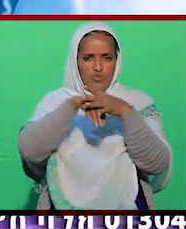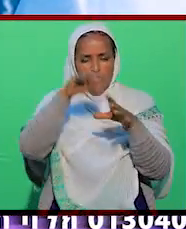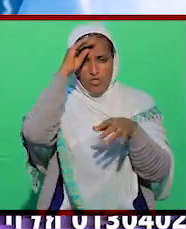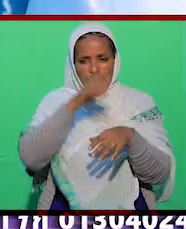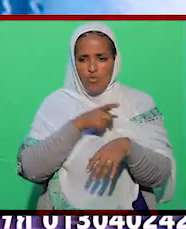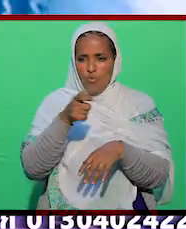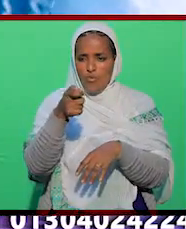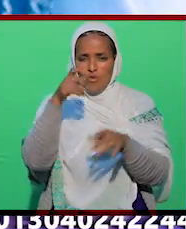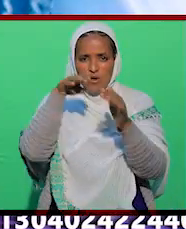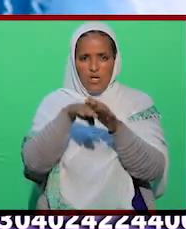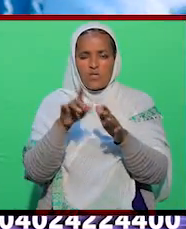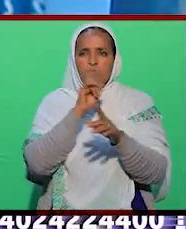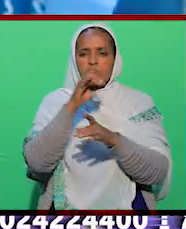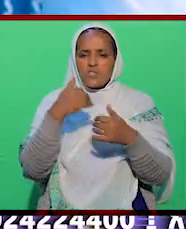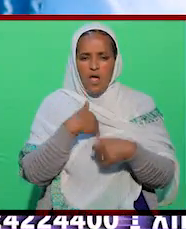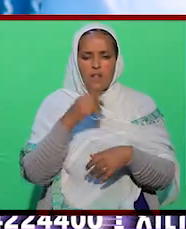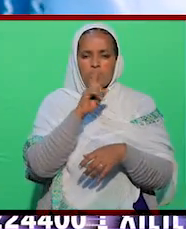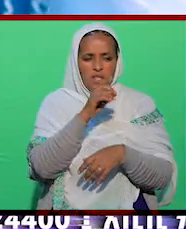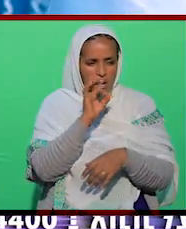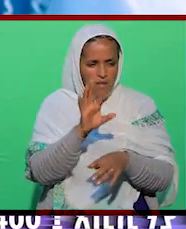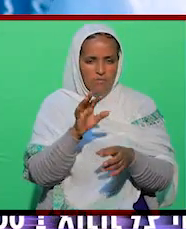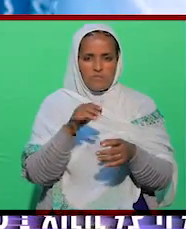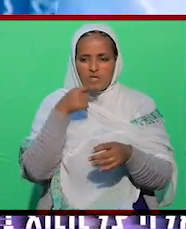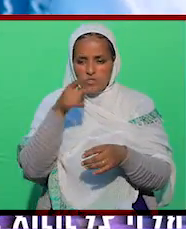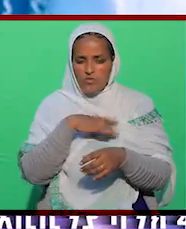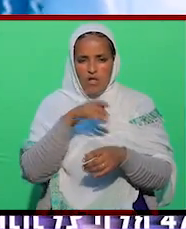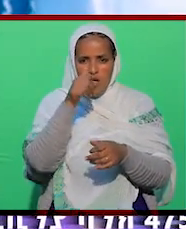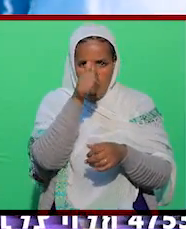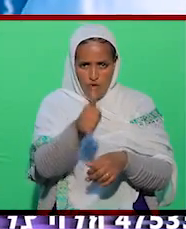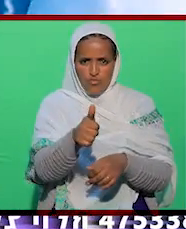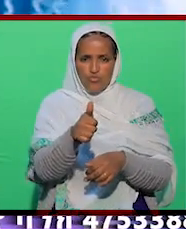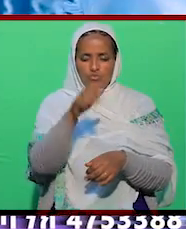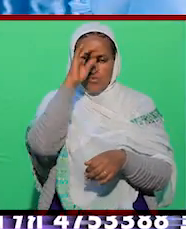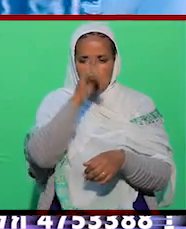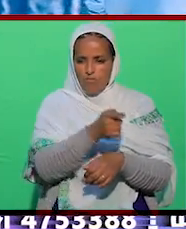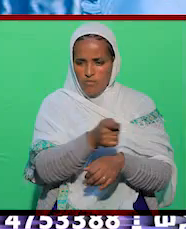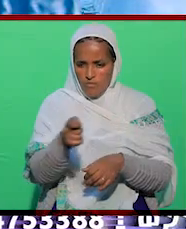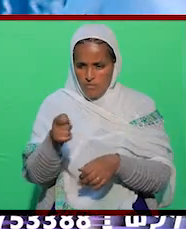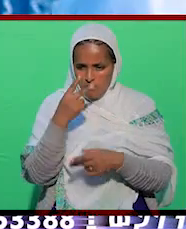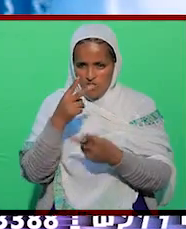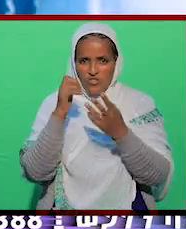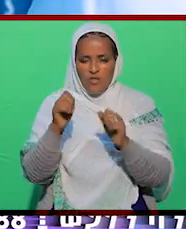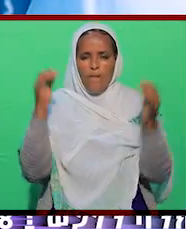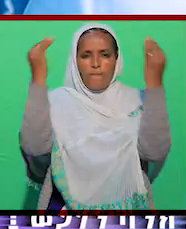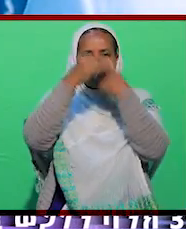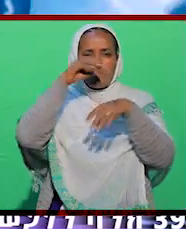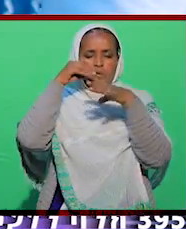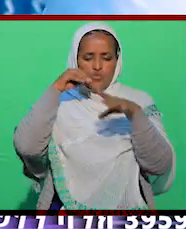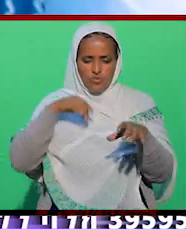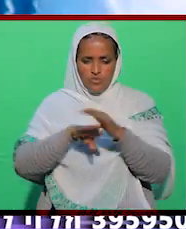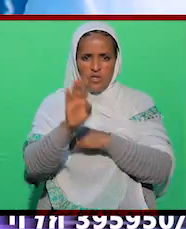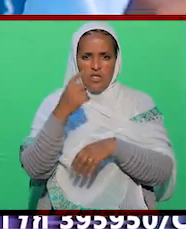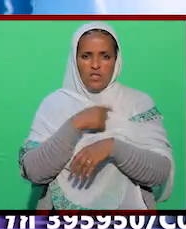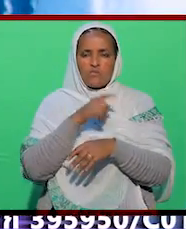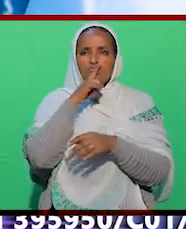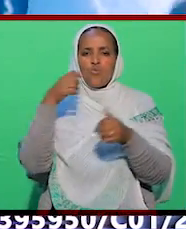ውስጥ ሰው መብራት ይዞ ከገባ ምን እንዳለ ምን እንደሌለ ነጋሪ ሳይያስፈልገው ራሱ ብርሃኑ ያሳየዋል ግን